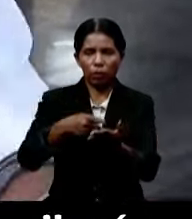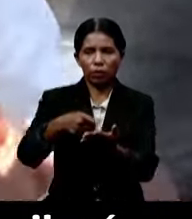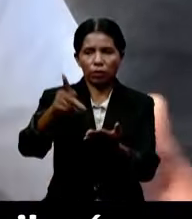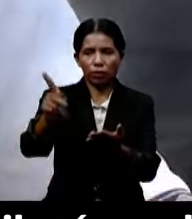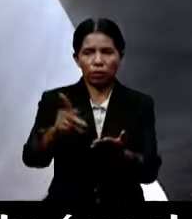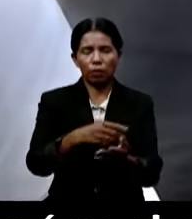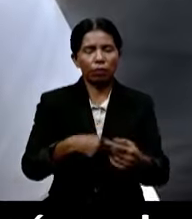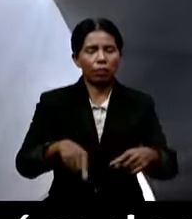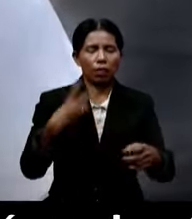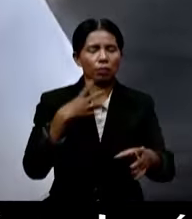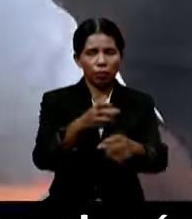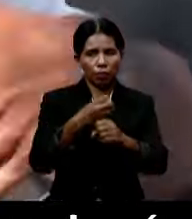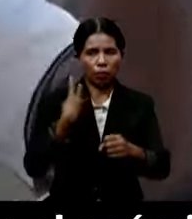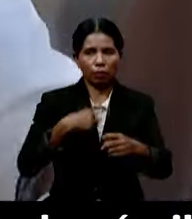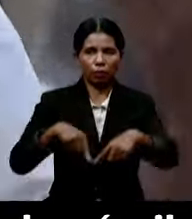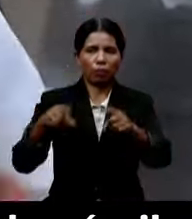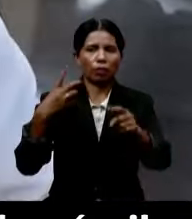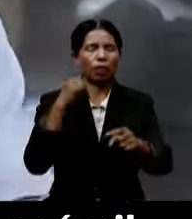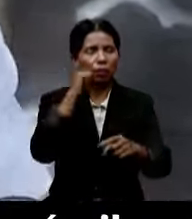bote simu bele bana. Ami bana.